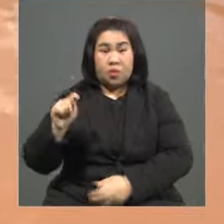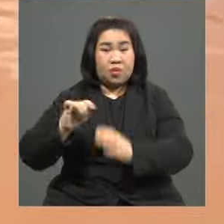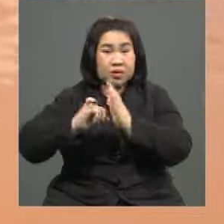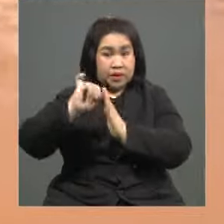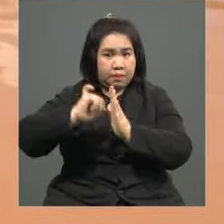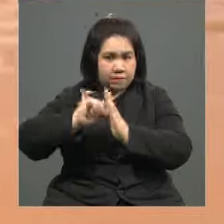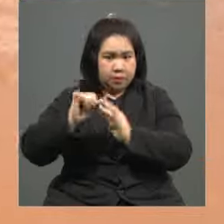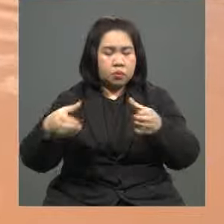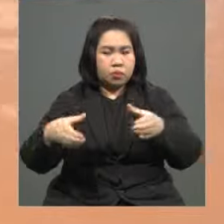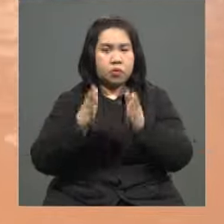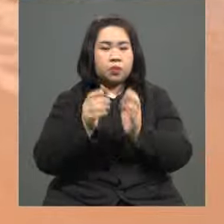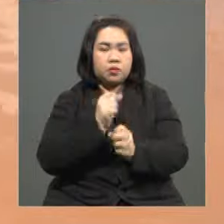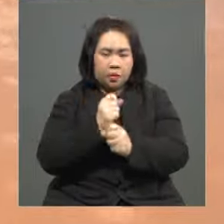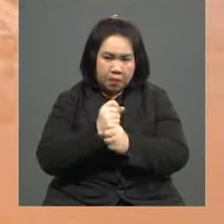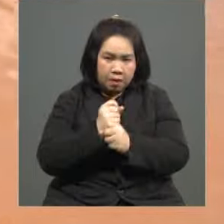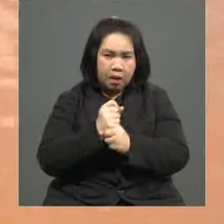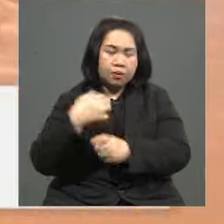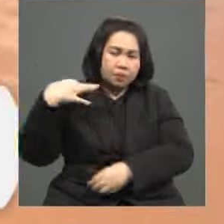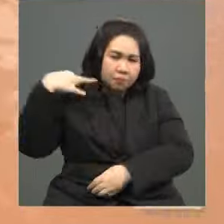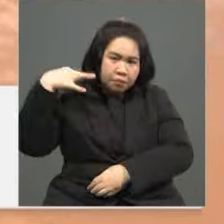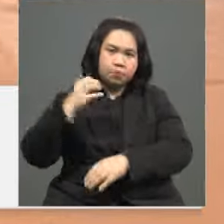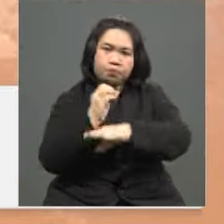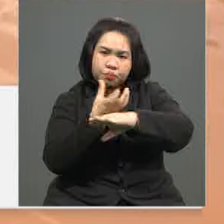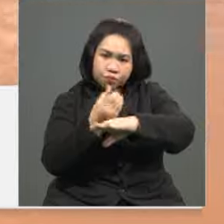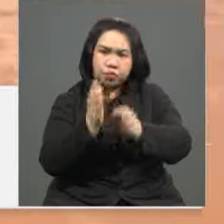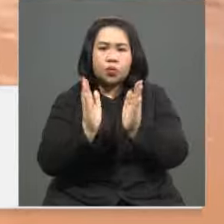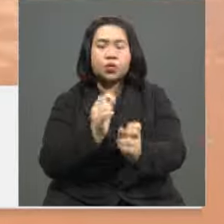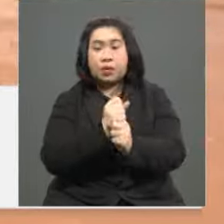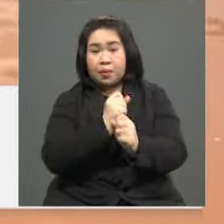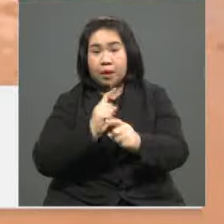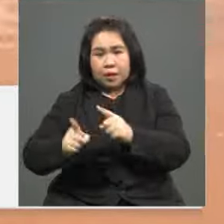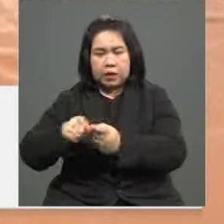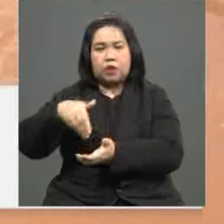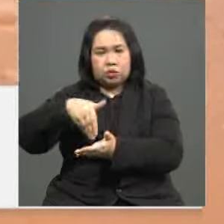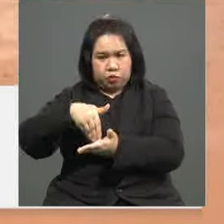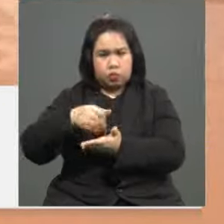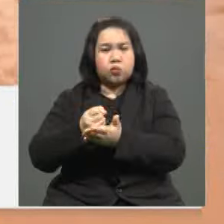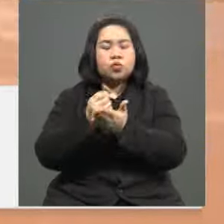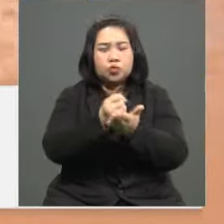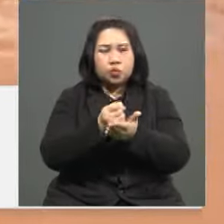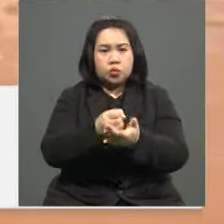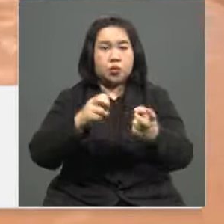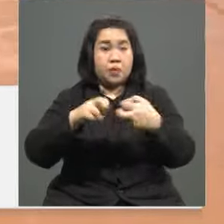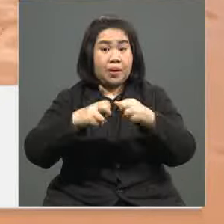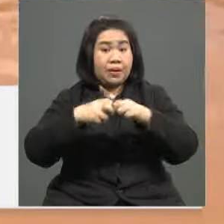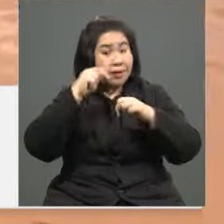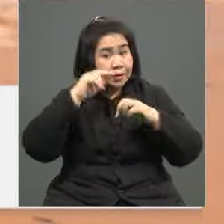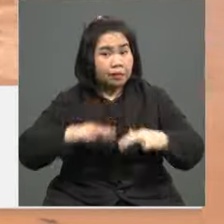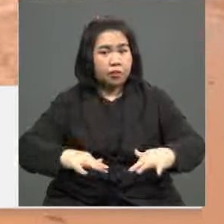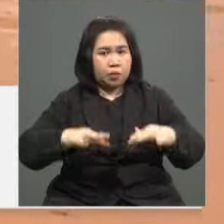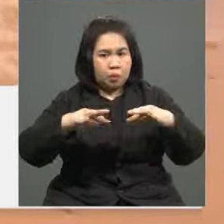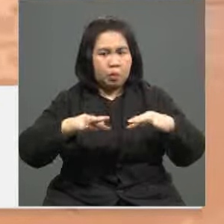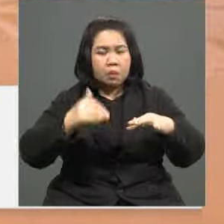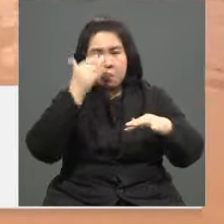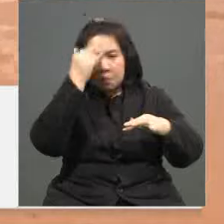ผนึกกำลังร่วมกันกับจิตอาสากู้ภัยต่างๆนะครับมีการตั้งศูนย์อำนวยการเฉพาะกิจแก้ไขปัญหาอุทกภัยจังหวัดเชียงใหม่เพื่อที่